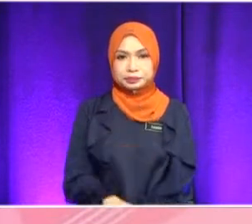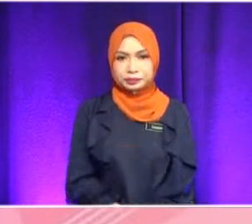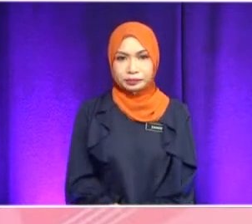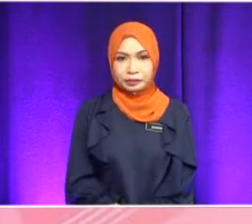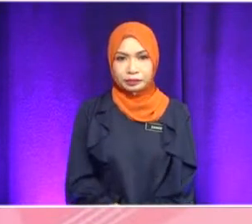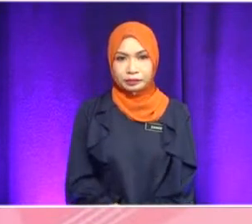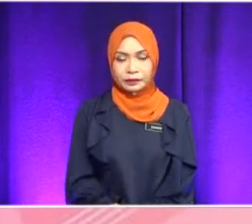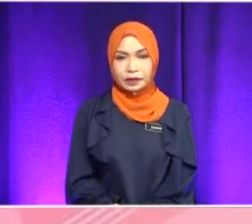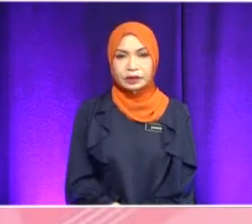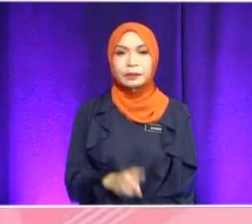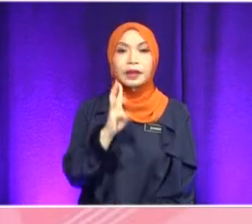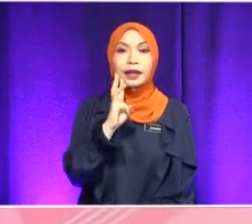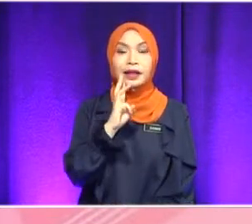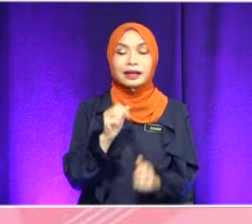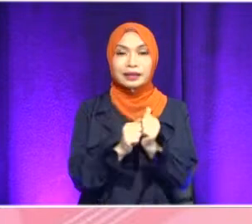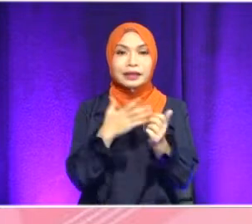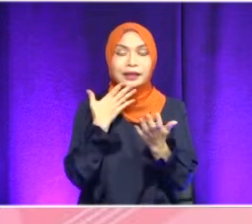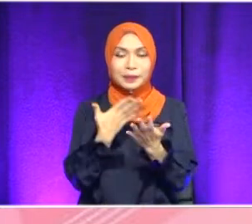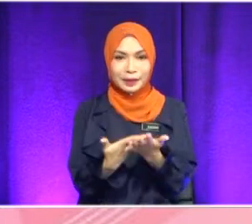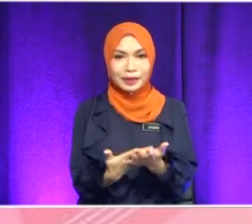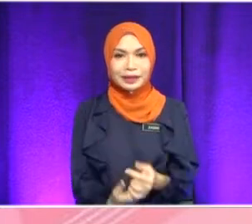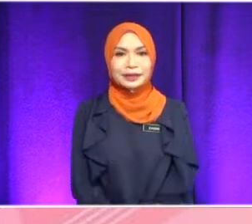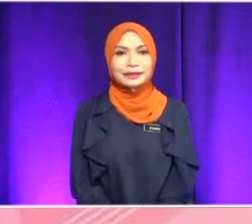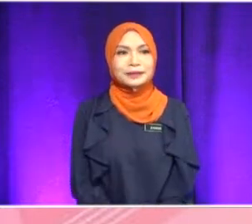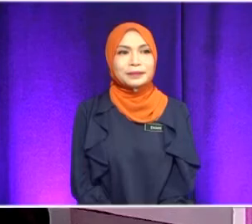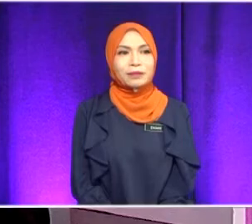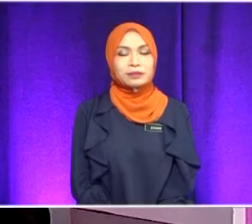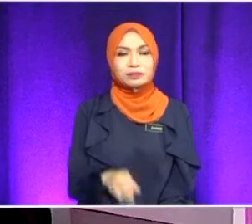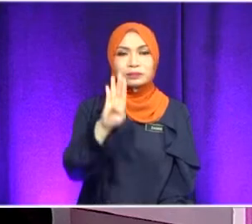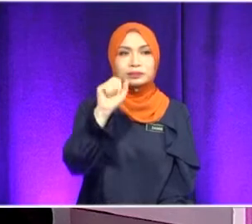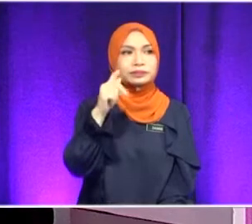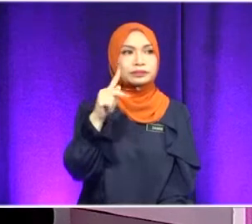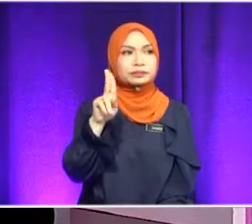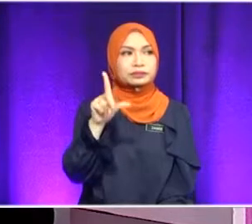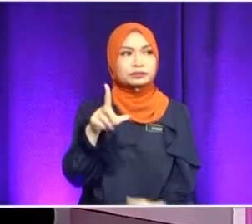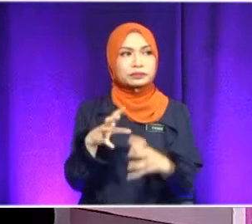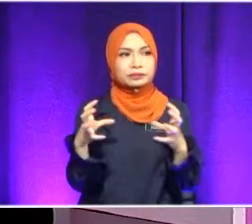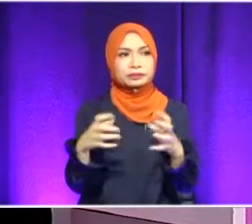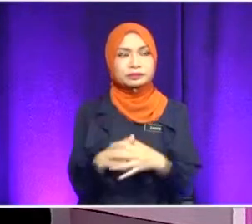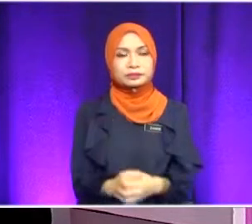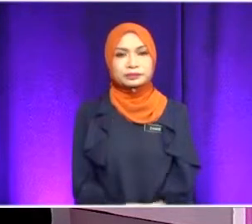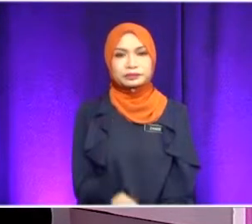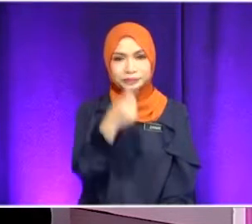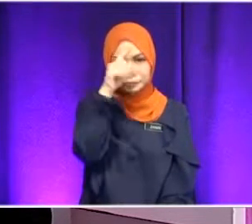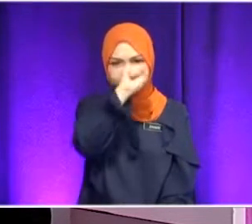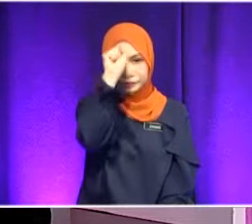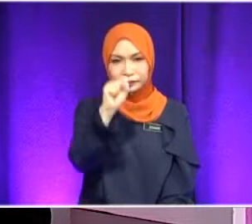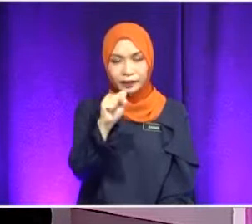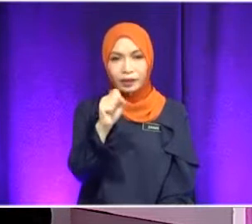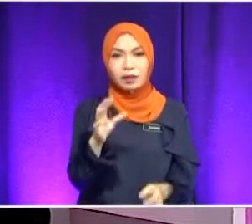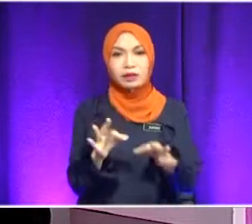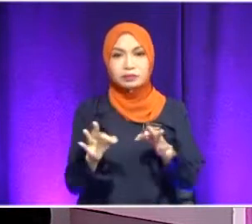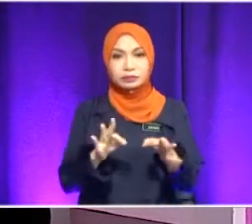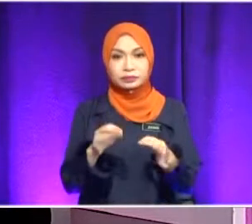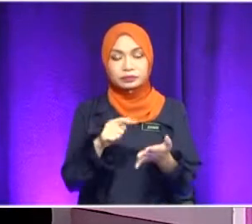pokok tersebut dengan lebih baik Oke jadi tidak ada lima adaptasi lah untuk soal ini sini clear ah